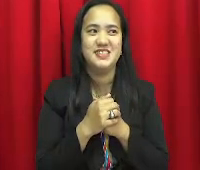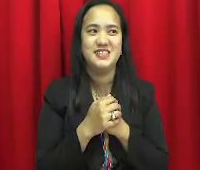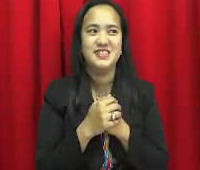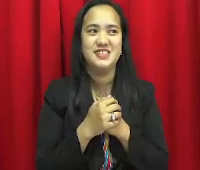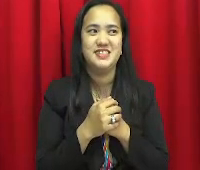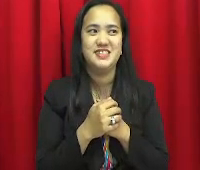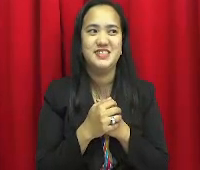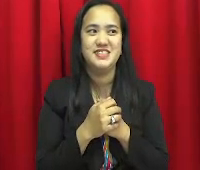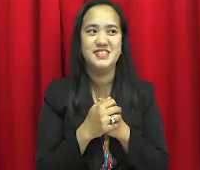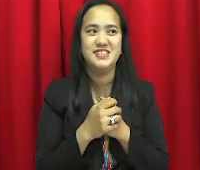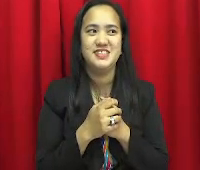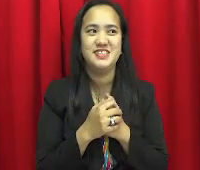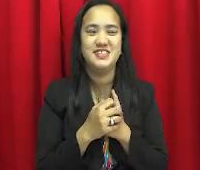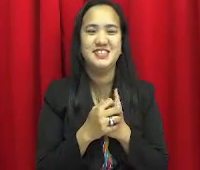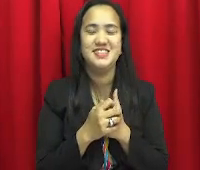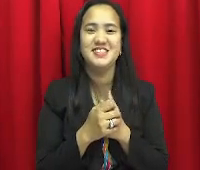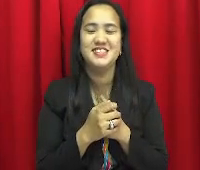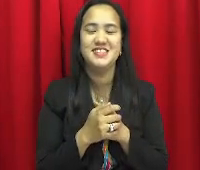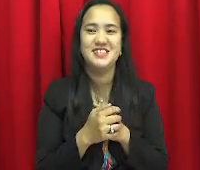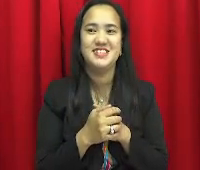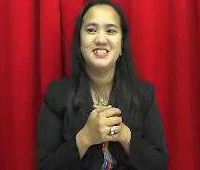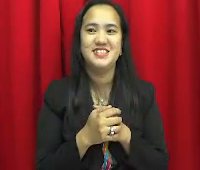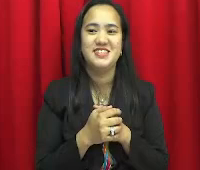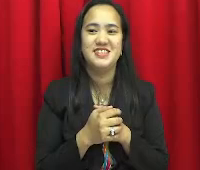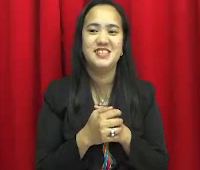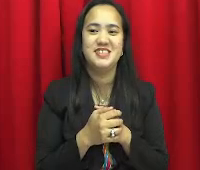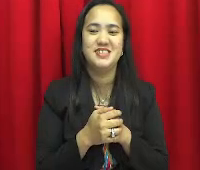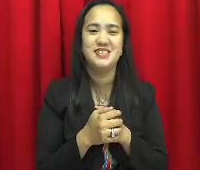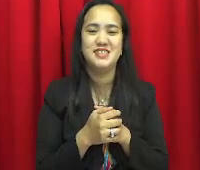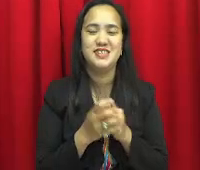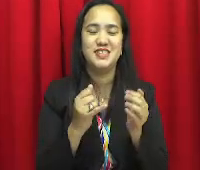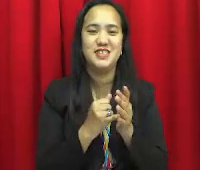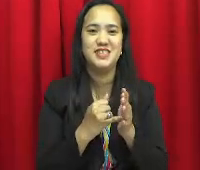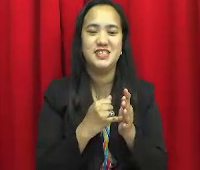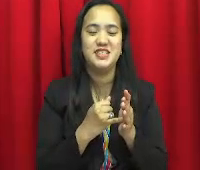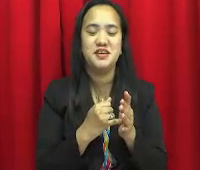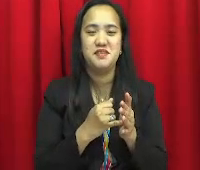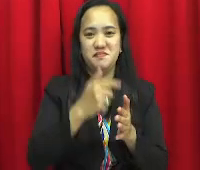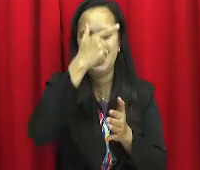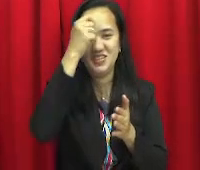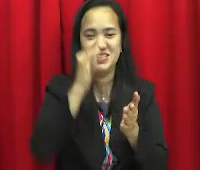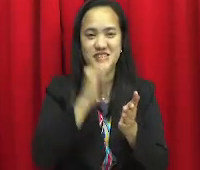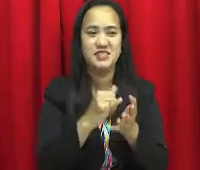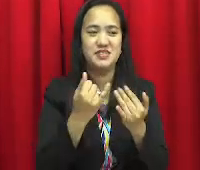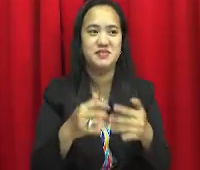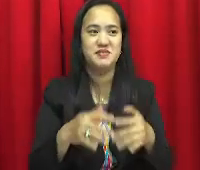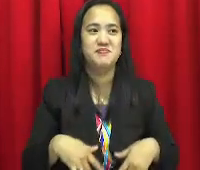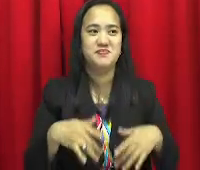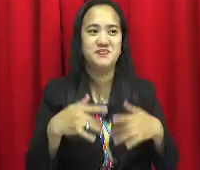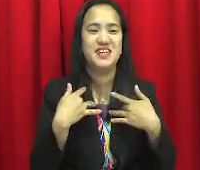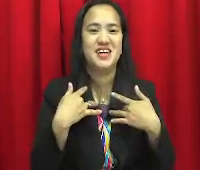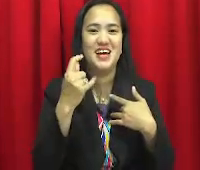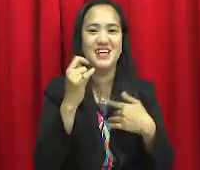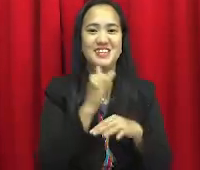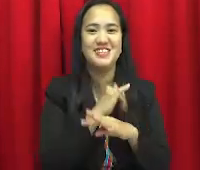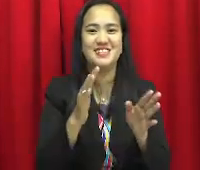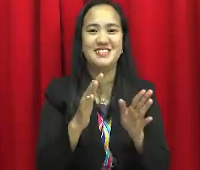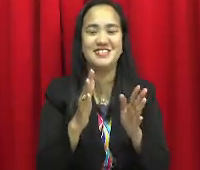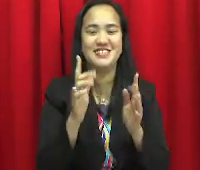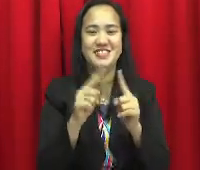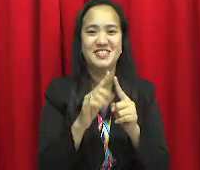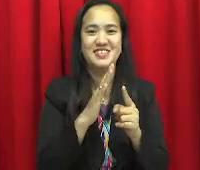Bigyan lang natin siya ng pang-critic. Bigyan lang natin kasi doon siya nabubuhay eh. Ayoko ring maligtas siya eh.